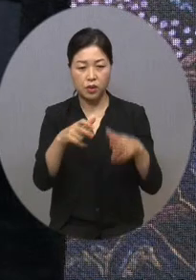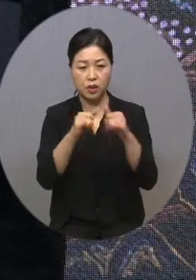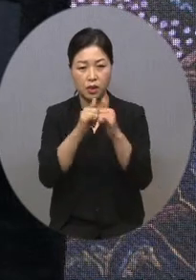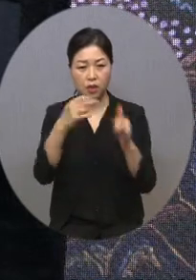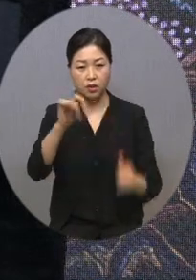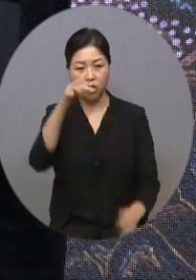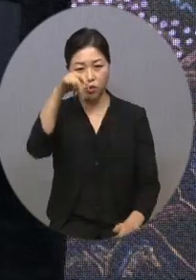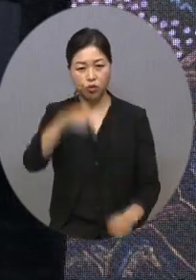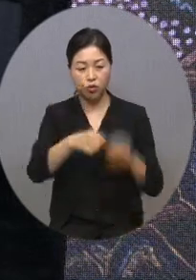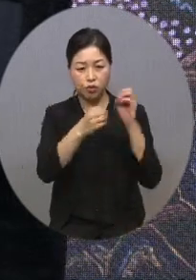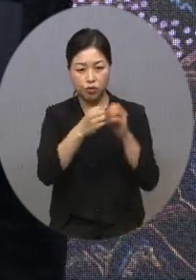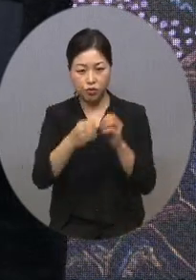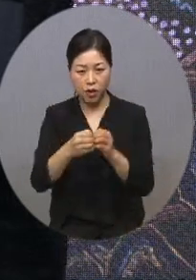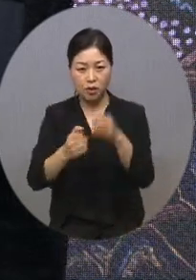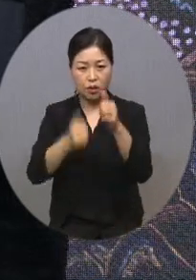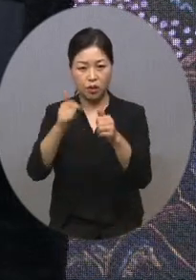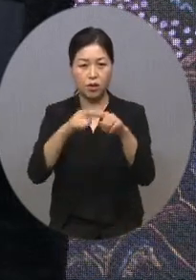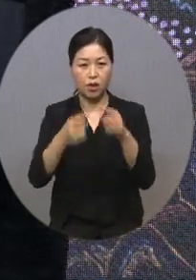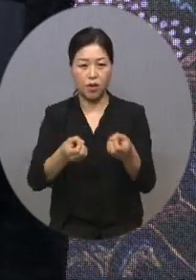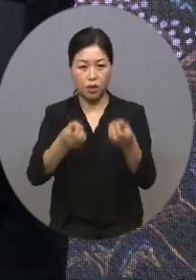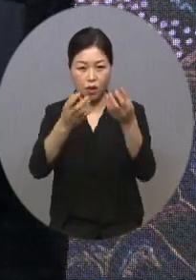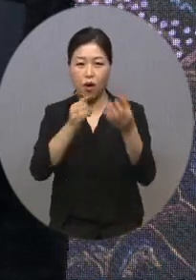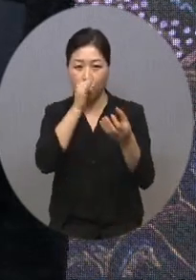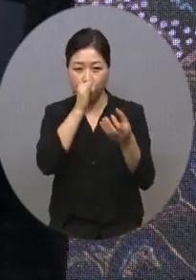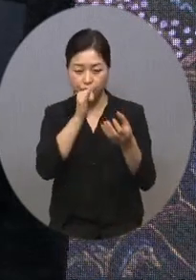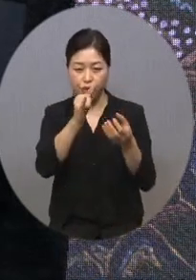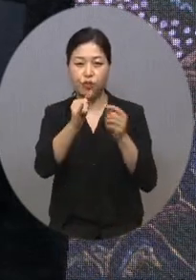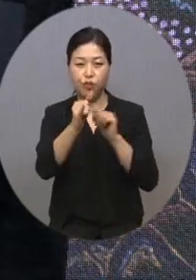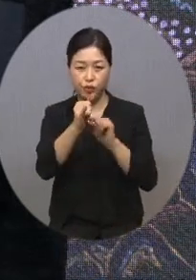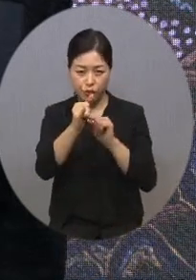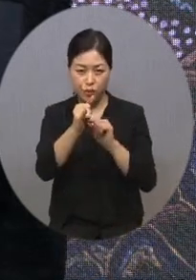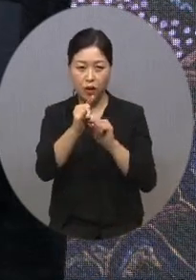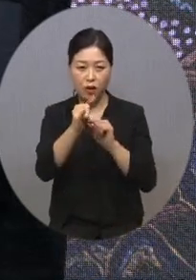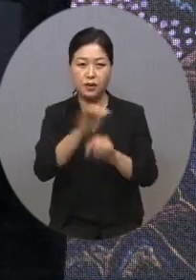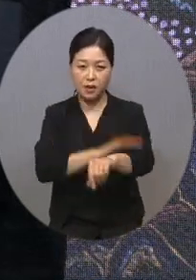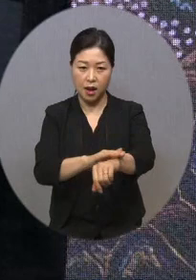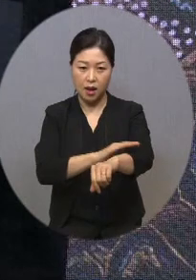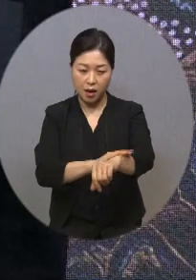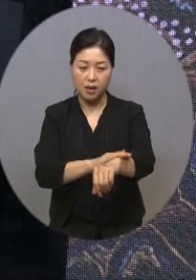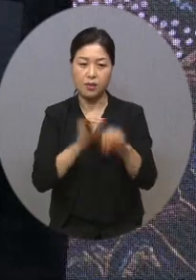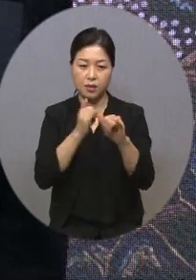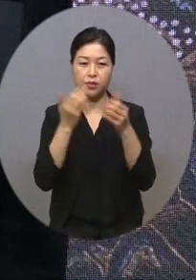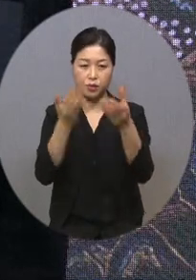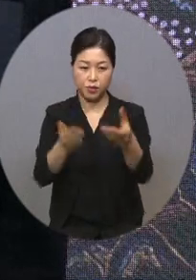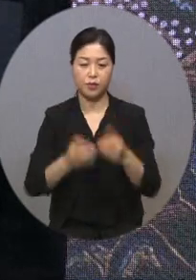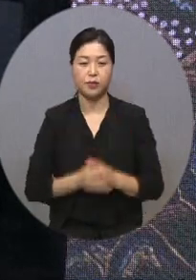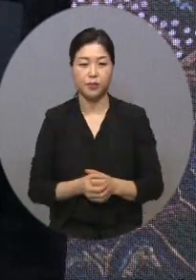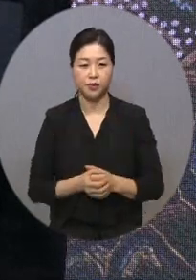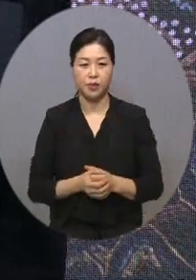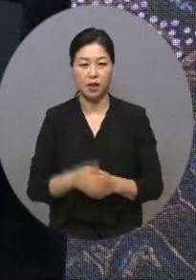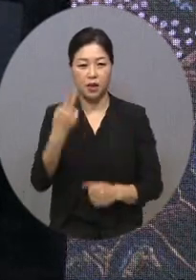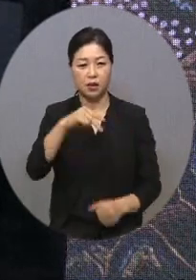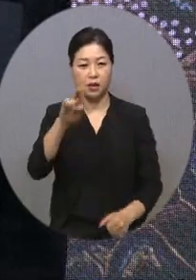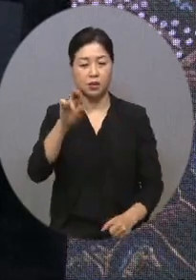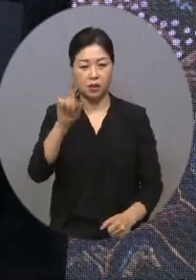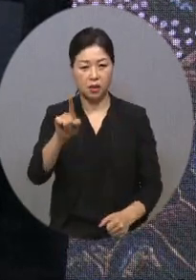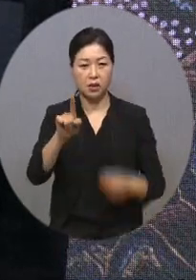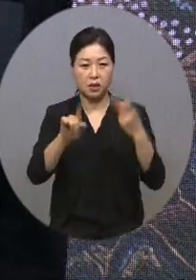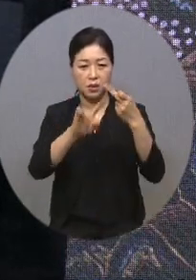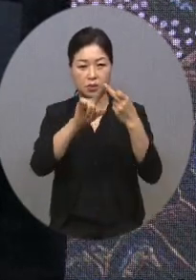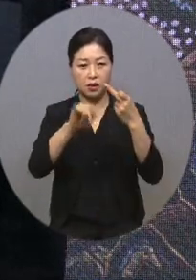국악경연대회에서 가장 우수한 성적으로 입상하였기에 이 상장을 드립니다. 2021년 12월